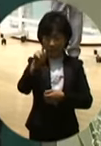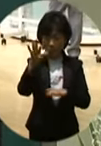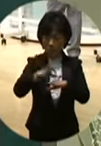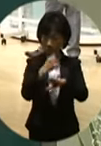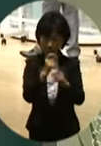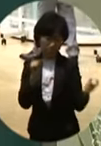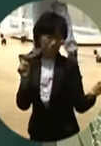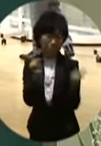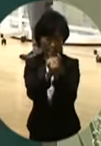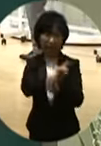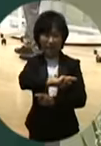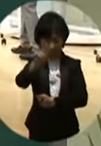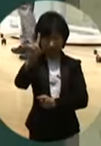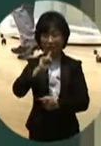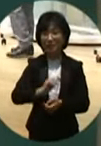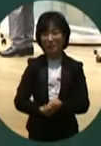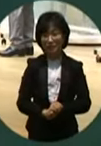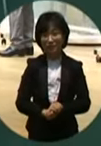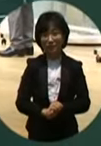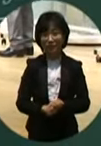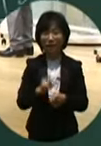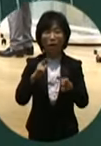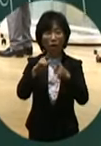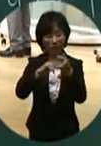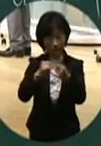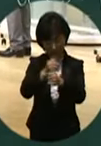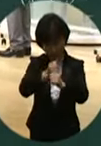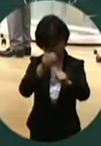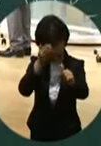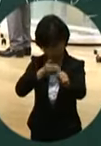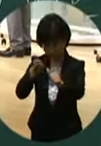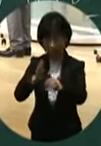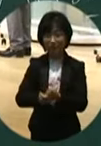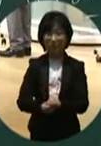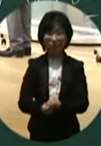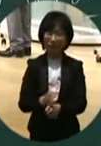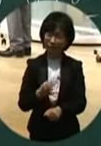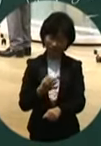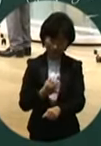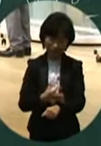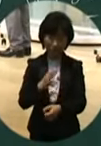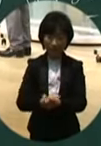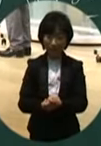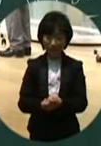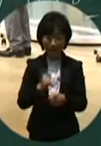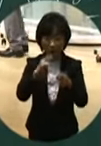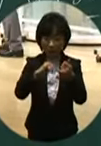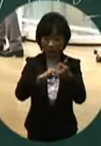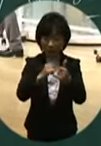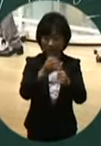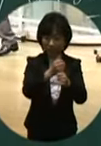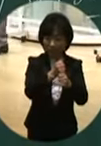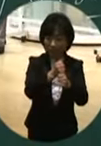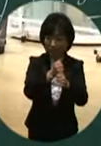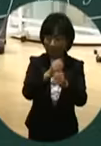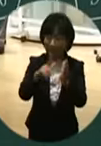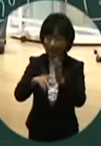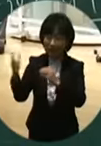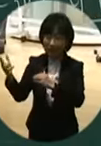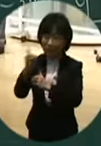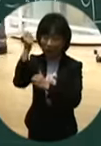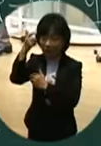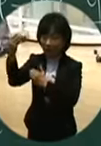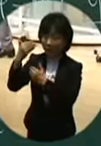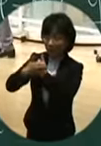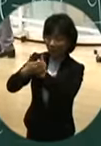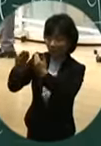before Caesar. 언약을 잡으시라니까요. Hold on to this covenant. 얼마나 간단합니까? 여러분 언약 잡을 때 성령이 없어 허감 세력은 무너지게 돼 있다 그 말이에요. When you